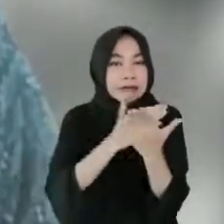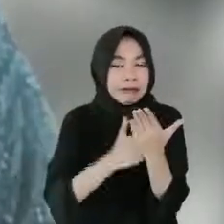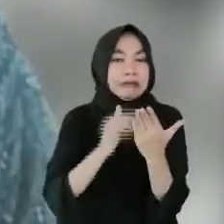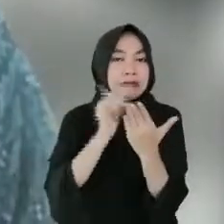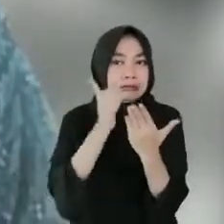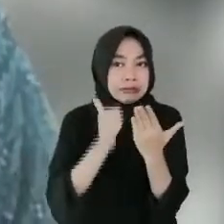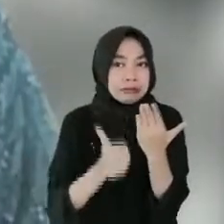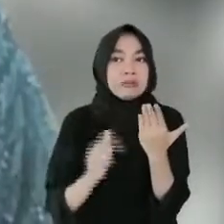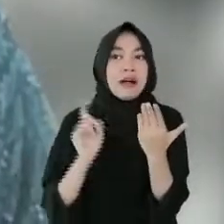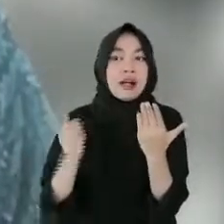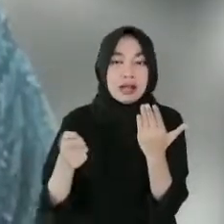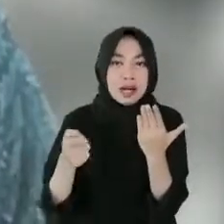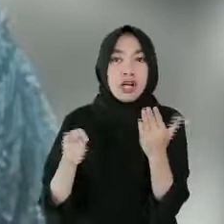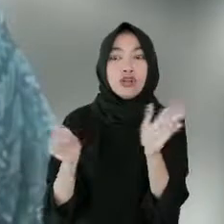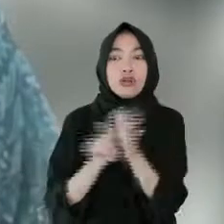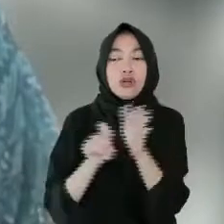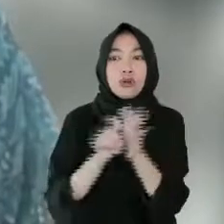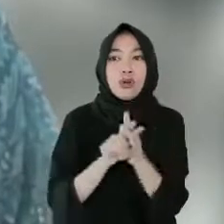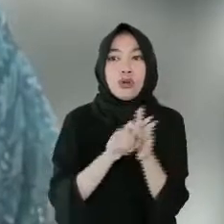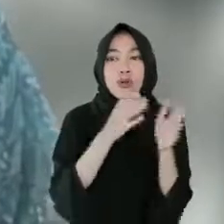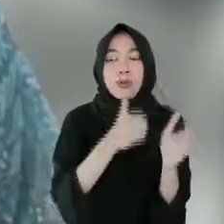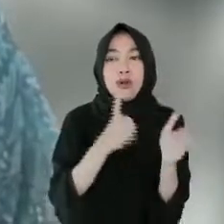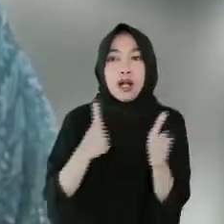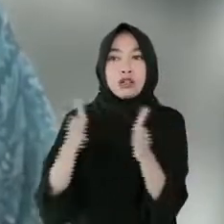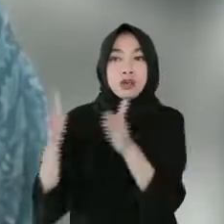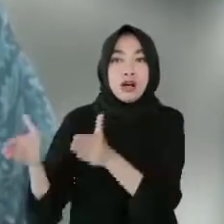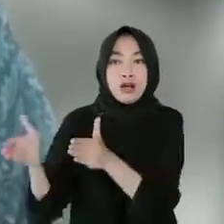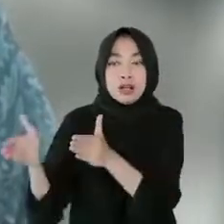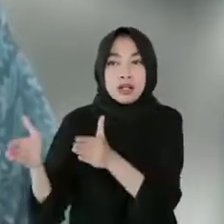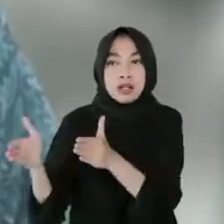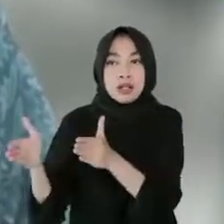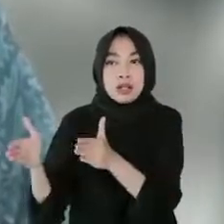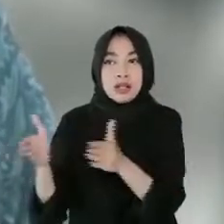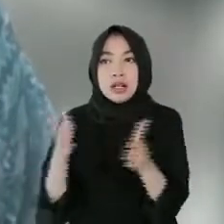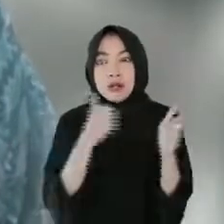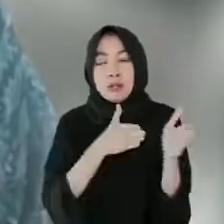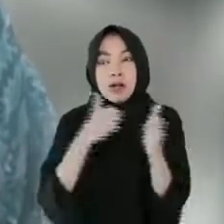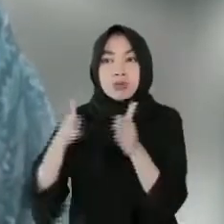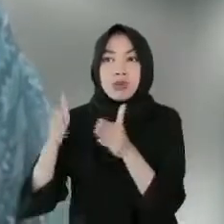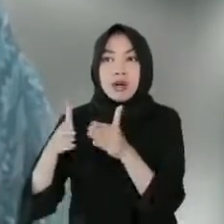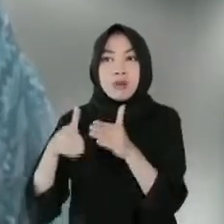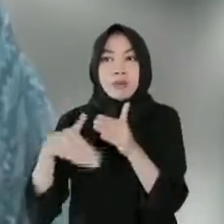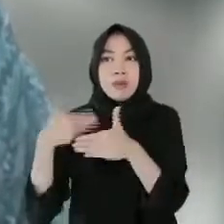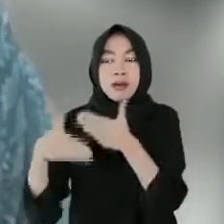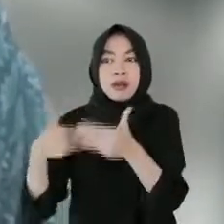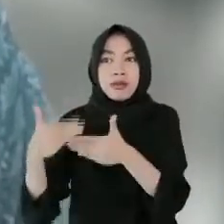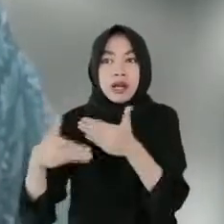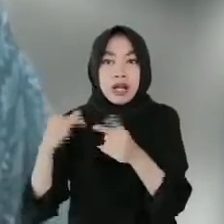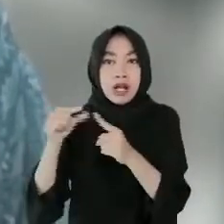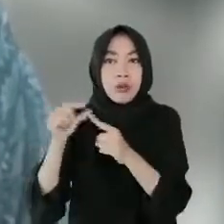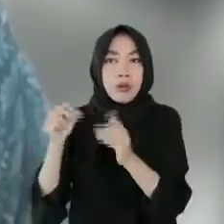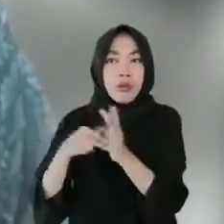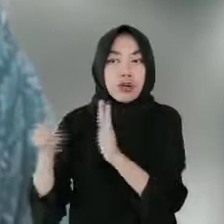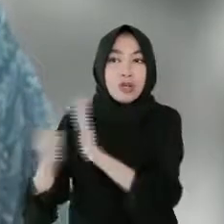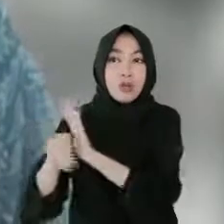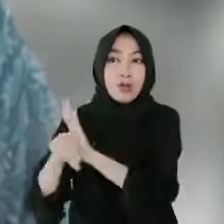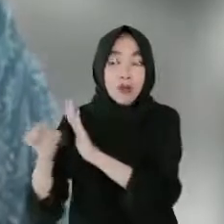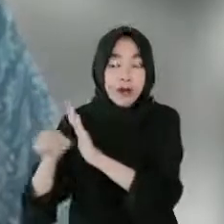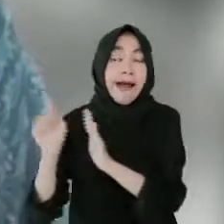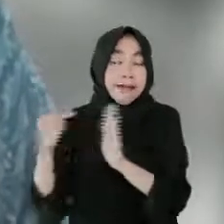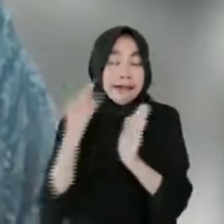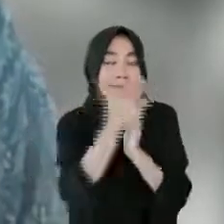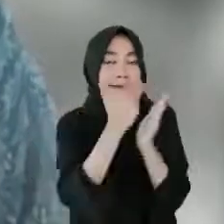Yaitu pengaturan pelaksanaan selama Pon 2020